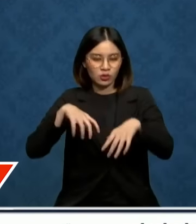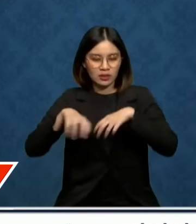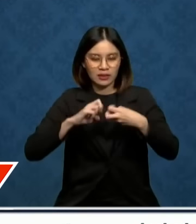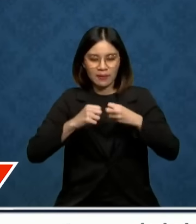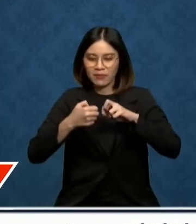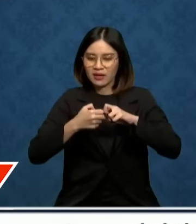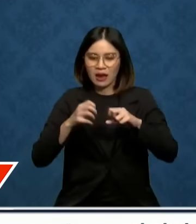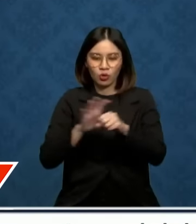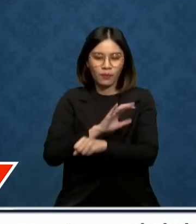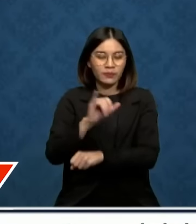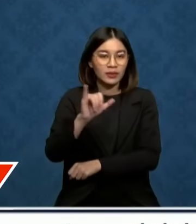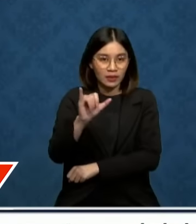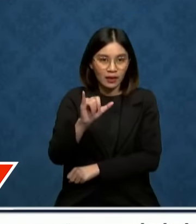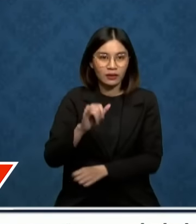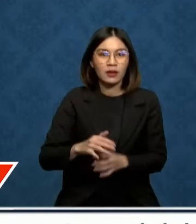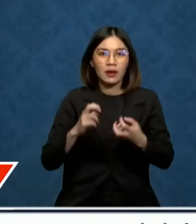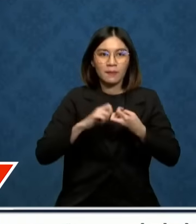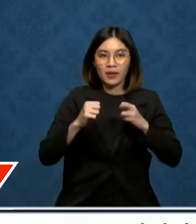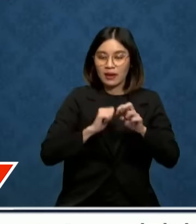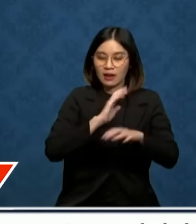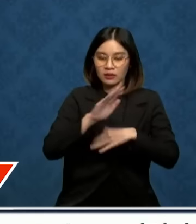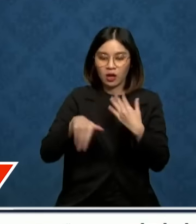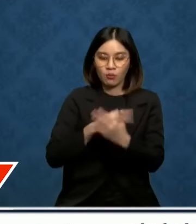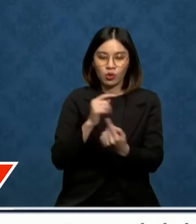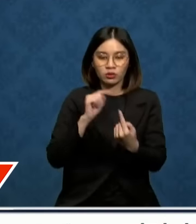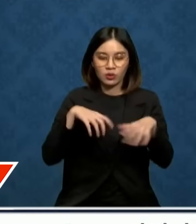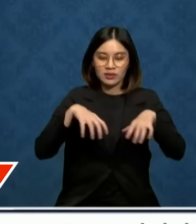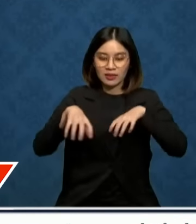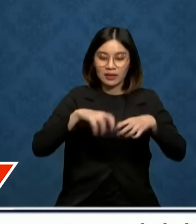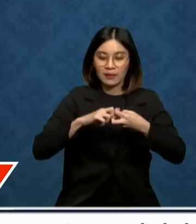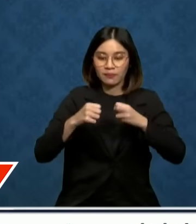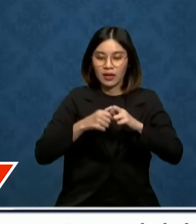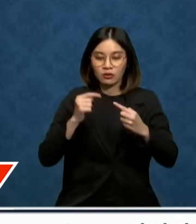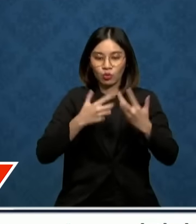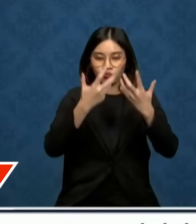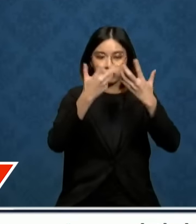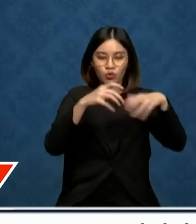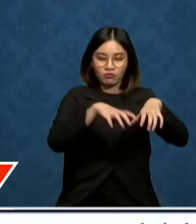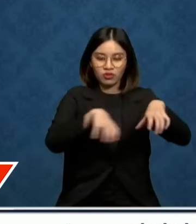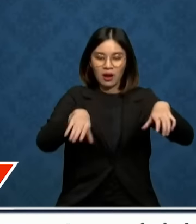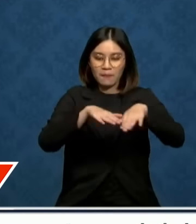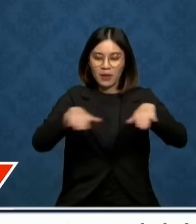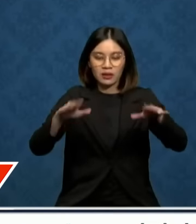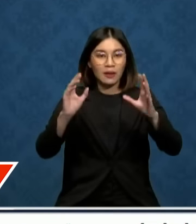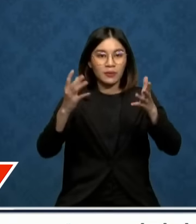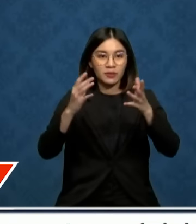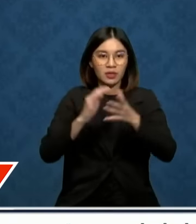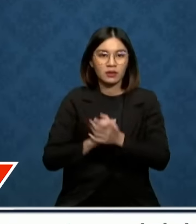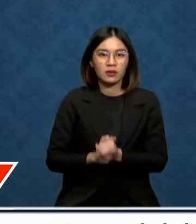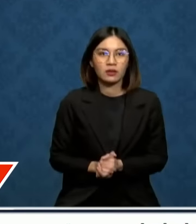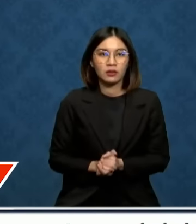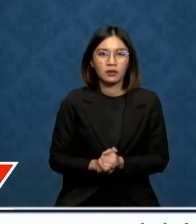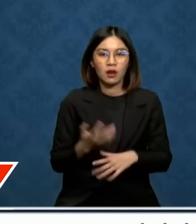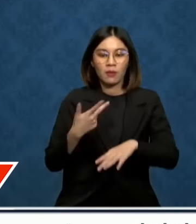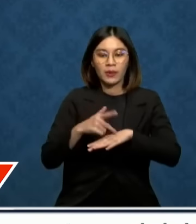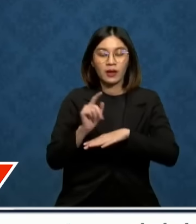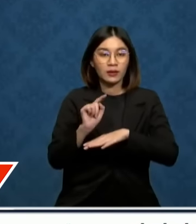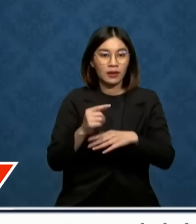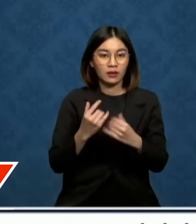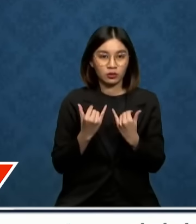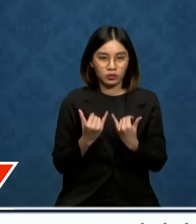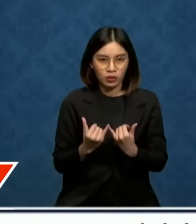านี้เท่าที่ควรรวมถึงปัญหาภาพรวมในการจัดการปัญหาจากโรงงานที่ไม่ได้มาตรฐานท่านประธานครับต